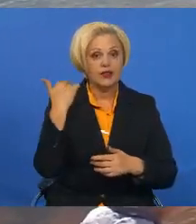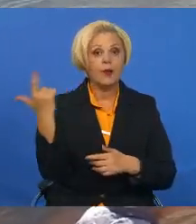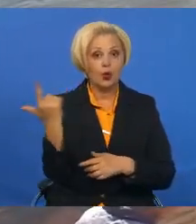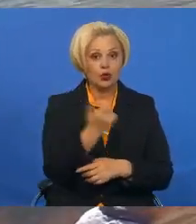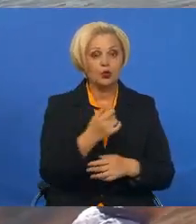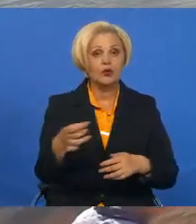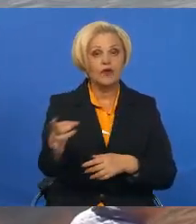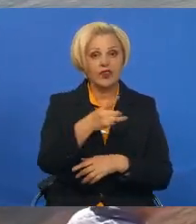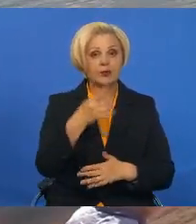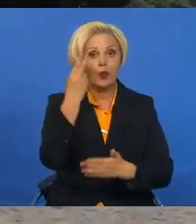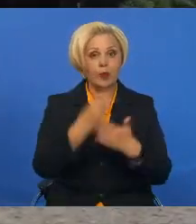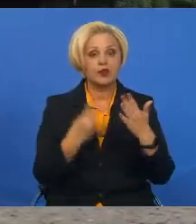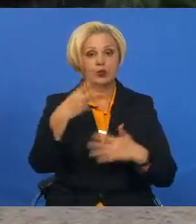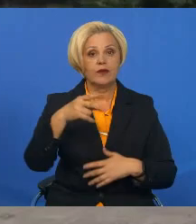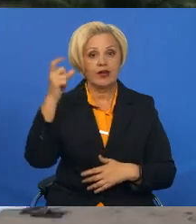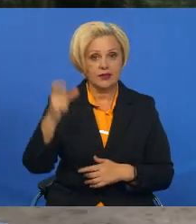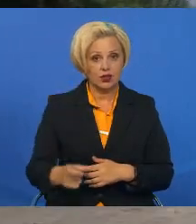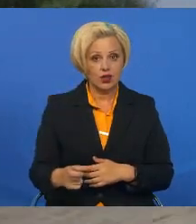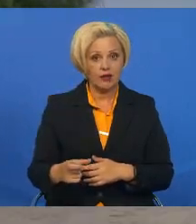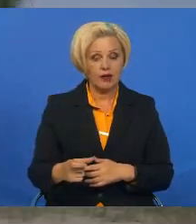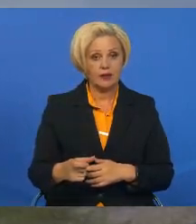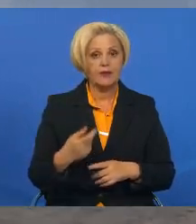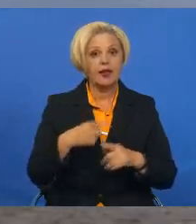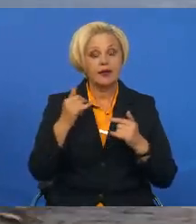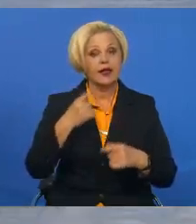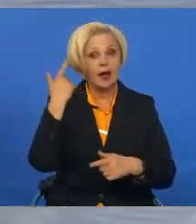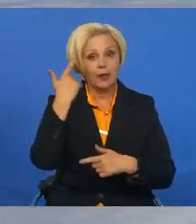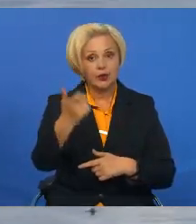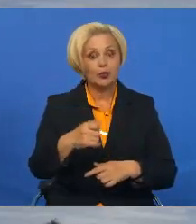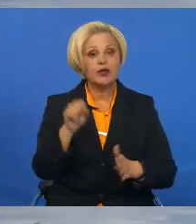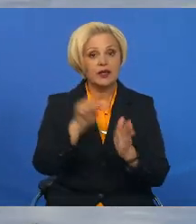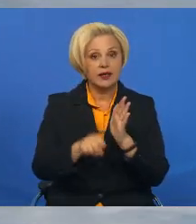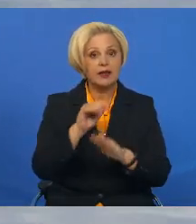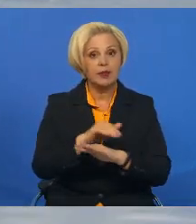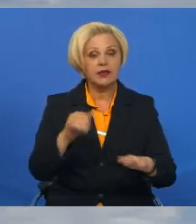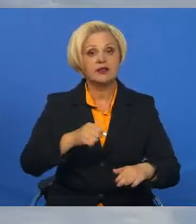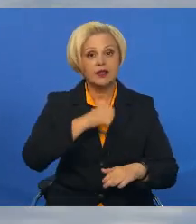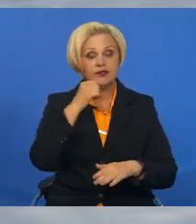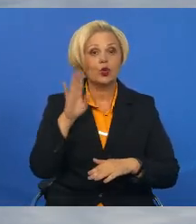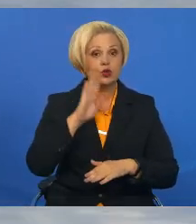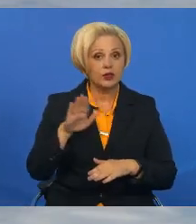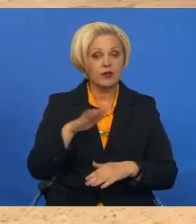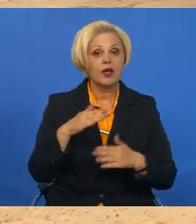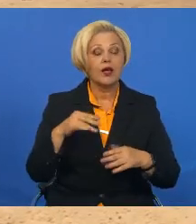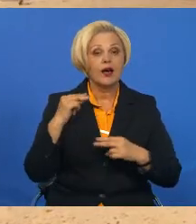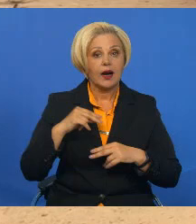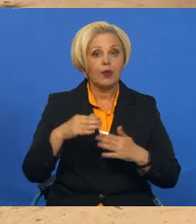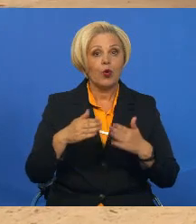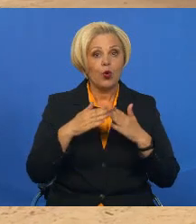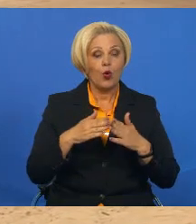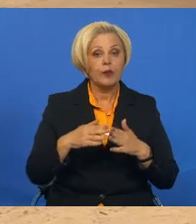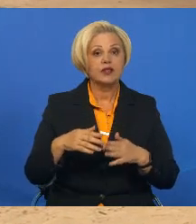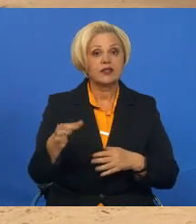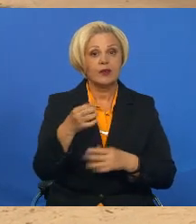тиждень в Україні потонули 20 чоловік. З мети попередження гибелі дітей і дорослих на воді роботники Гомельського обласного управління